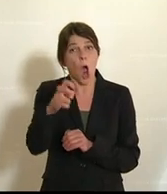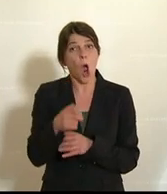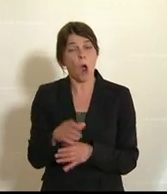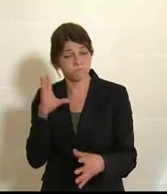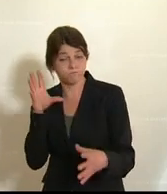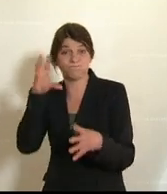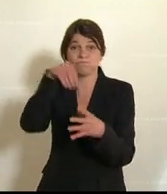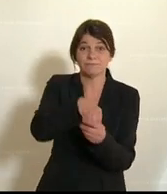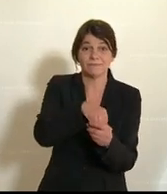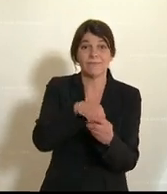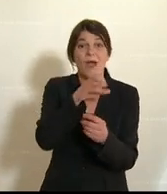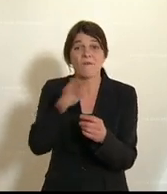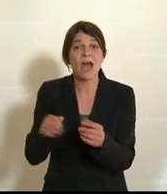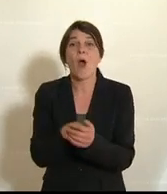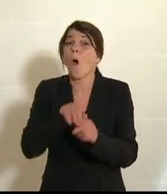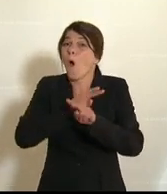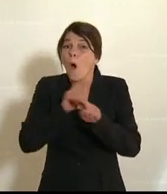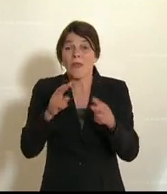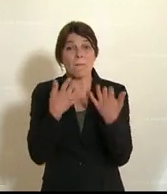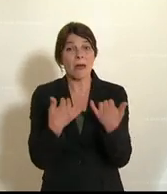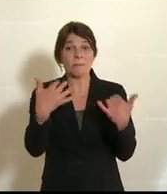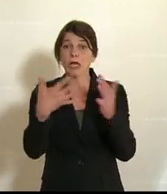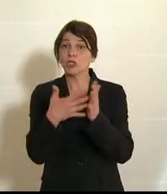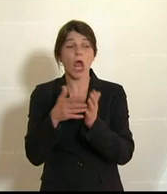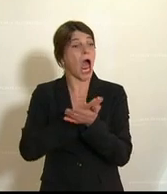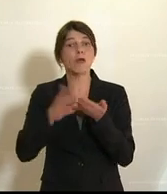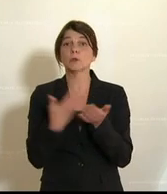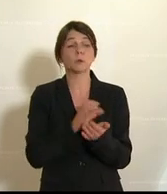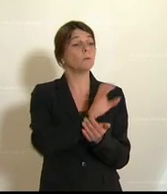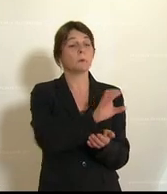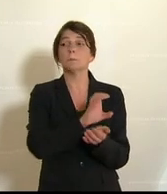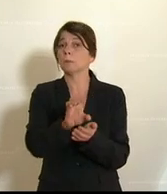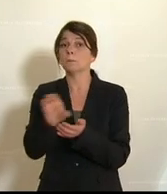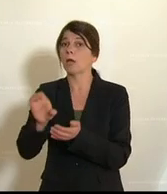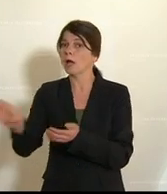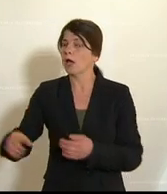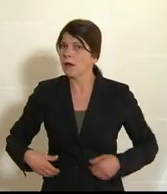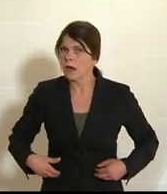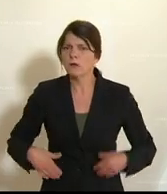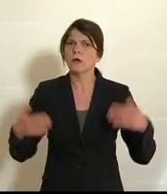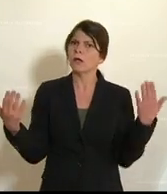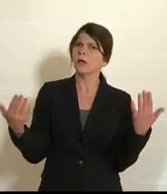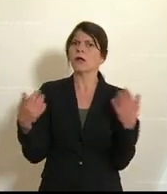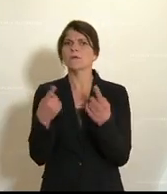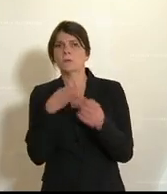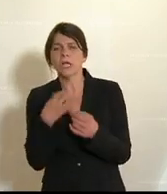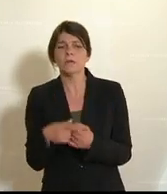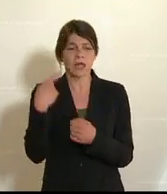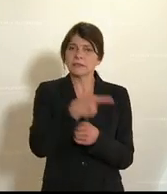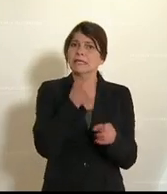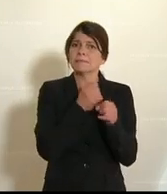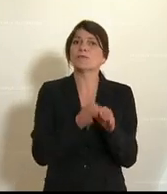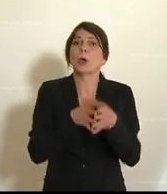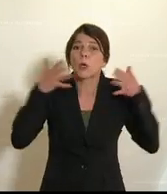der COFAG ohne parlamentarische Kontrolle vergeben zu lassen. Und wen betrifft. Und die KOFAG ist gemacht für